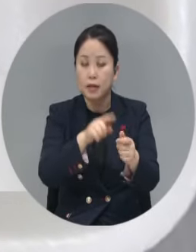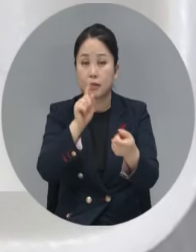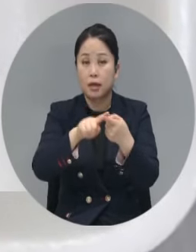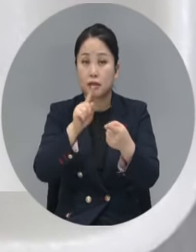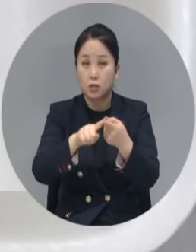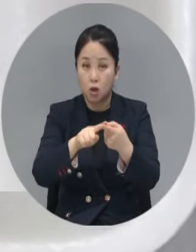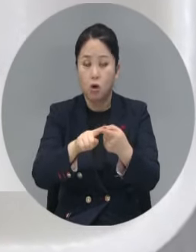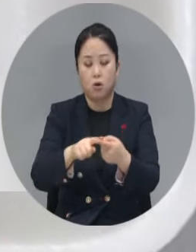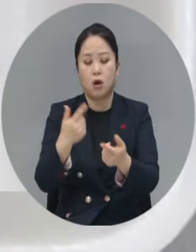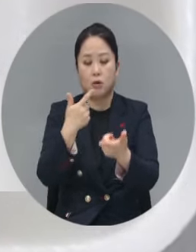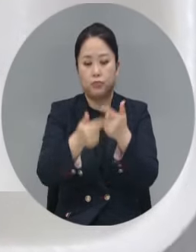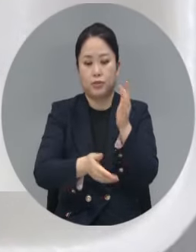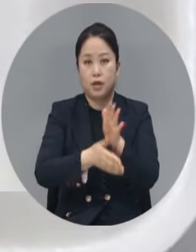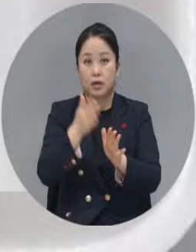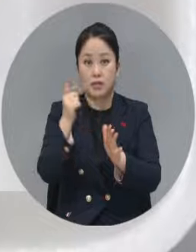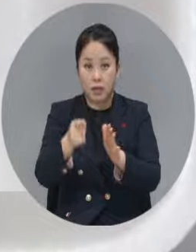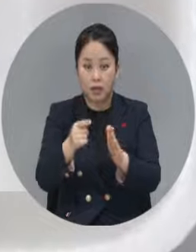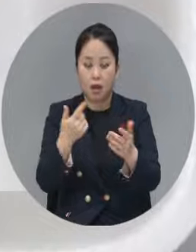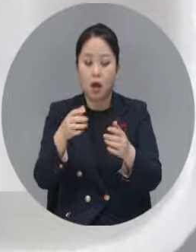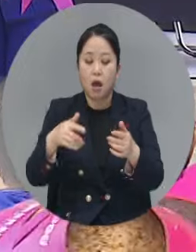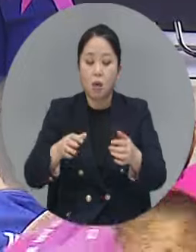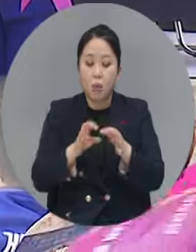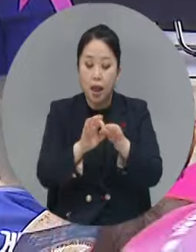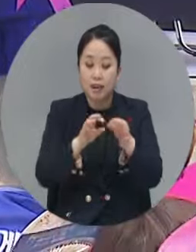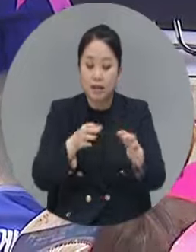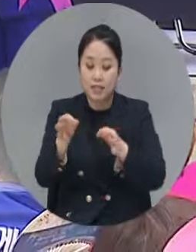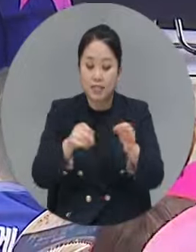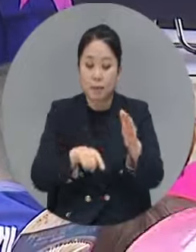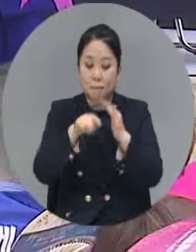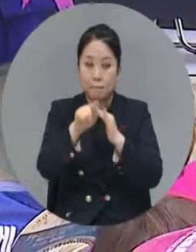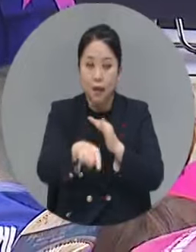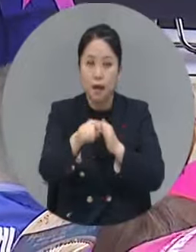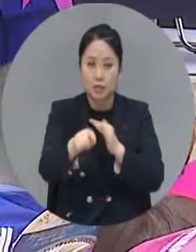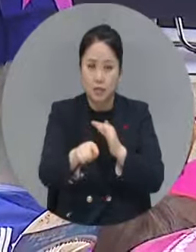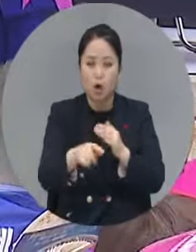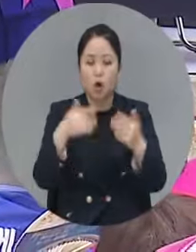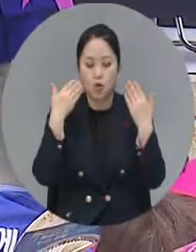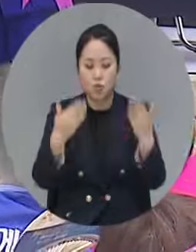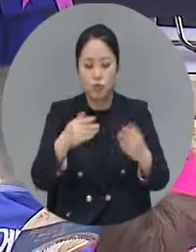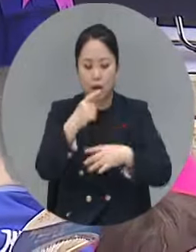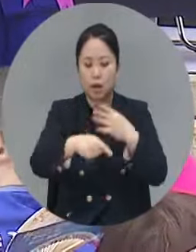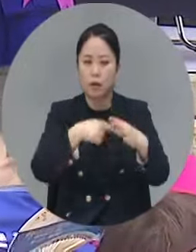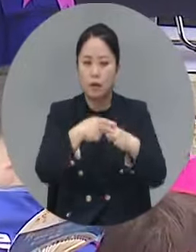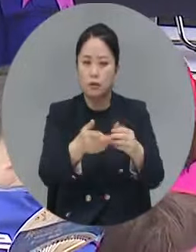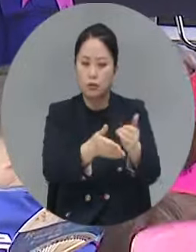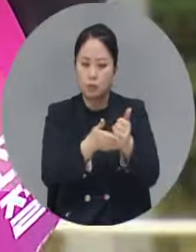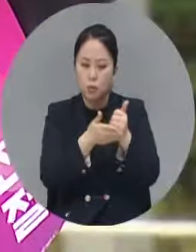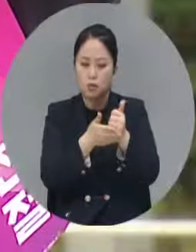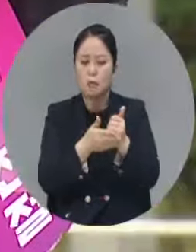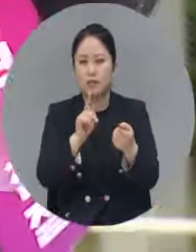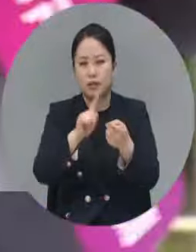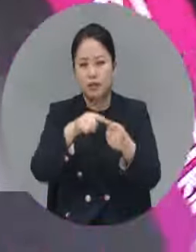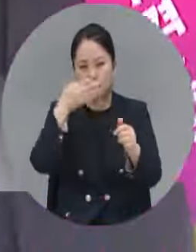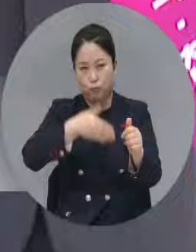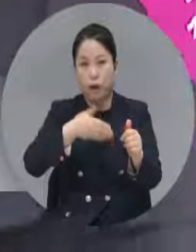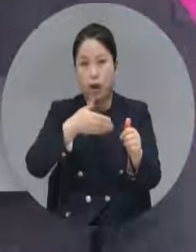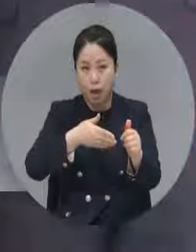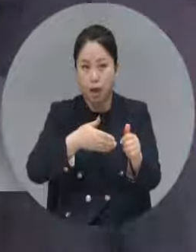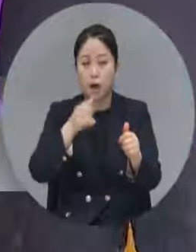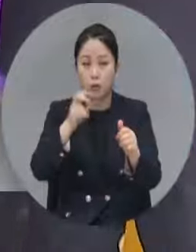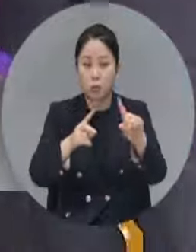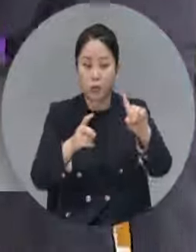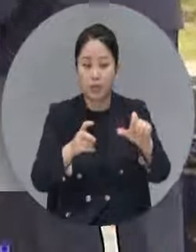찾아 휴가철 손님 마지 협조를 당부했습니다 또 15개 관광 관련 기관 단체와